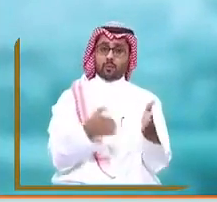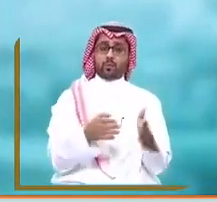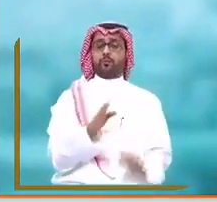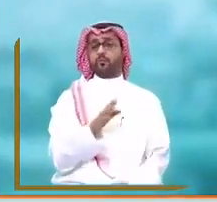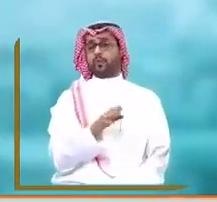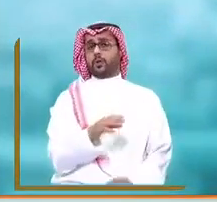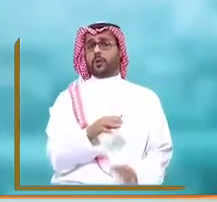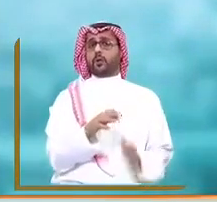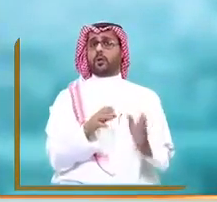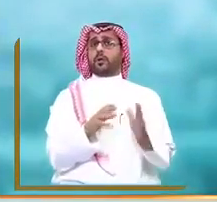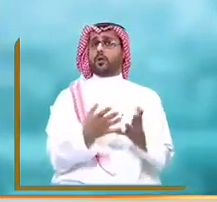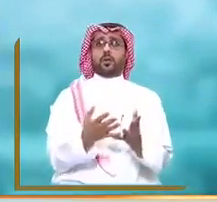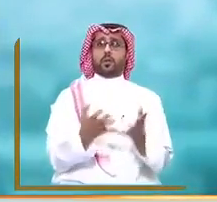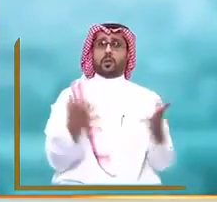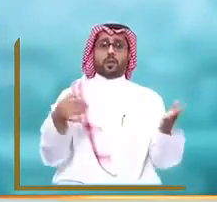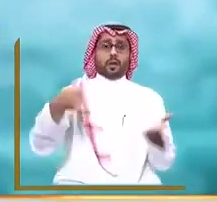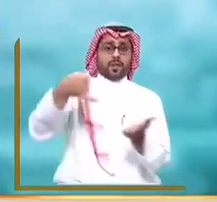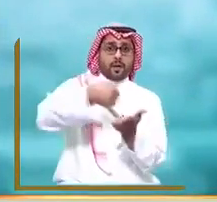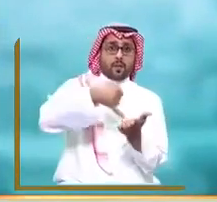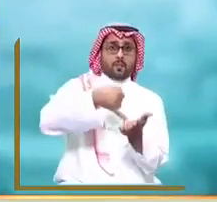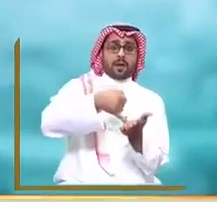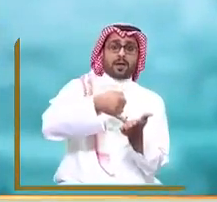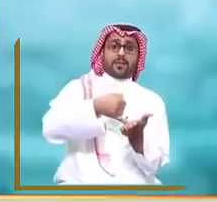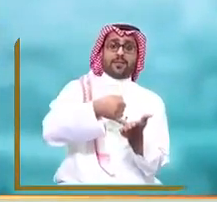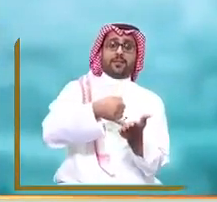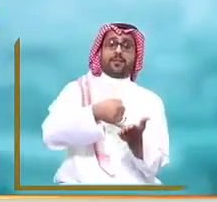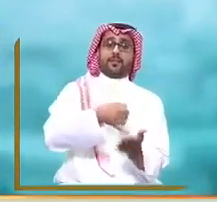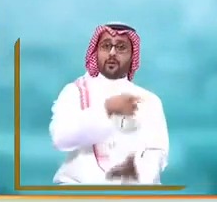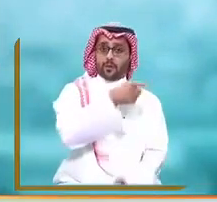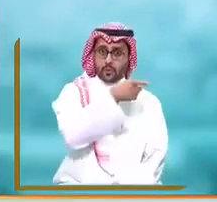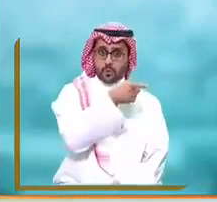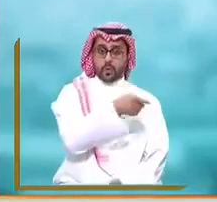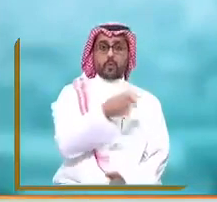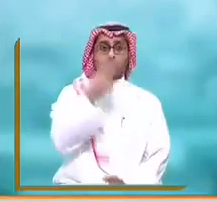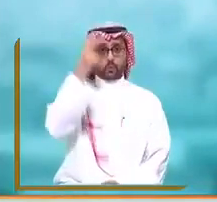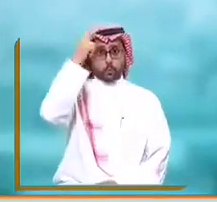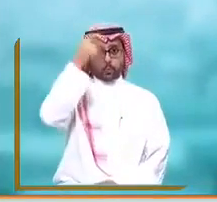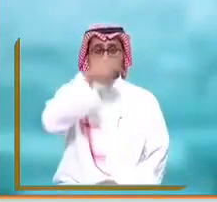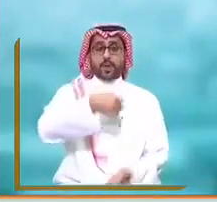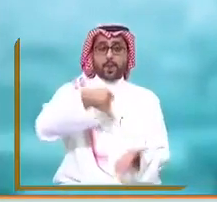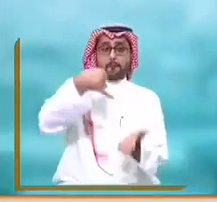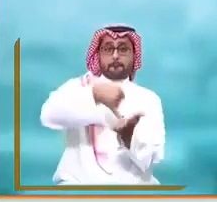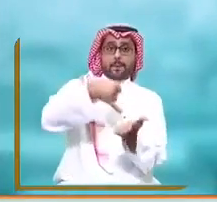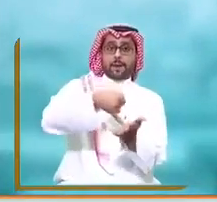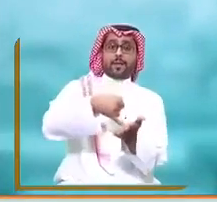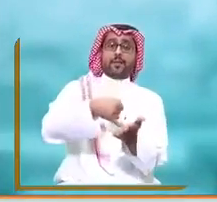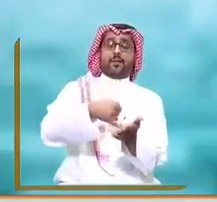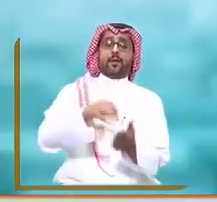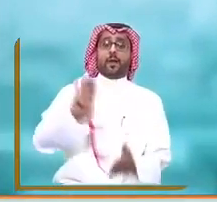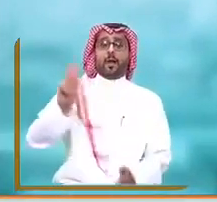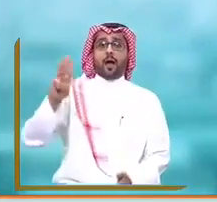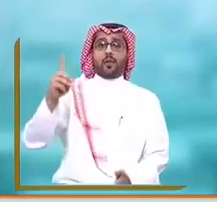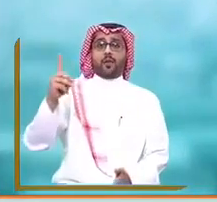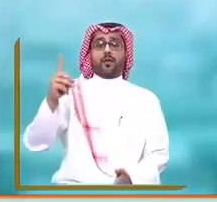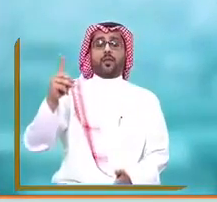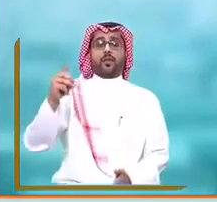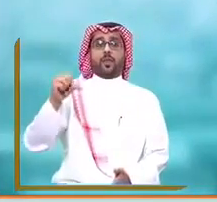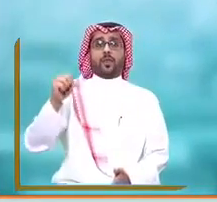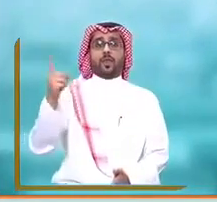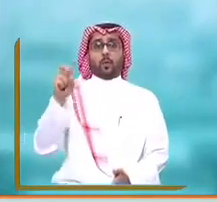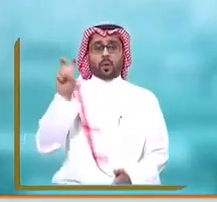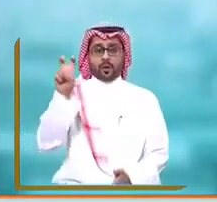من قبل مركز الثورة الصناعية الرابعة في المملكة، نريد أولا أن تحدثنا عن هذا المركز